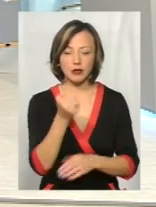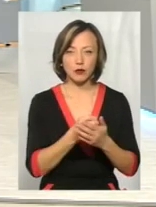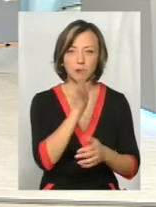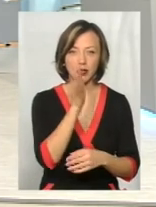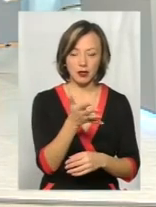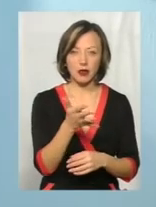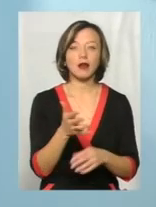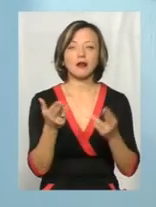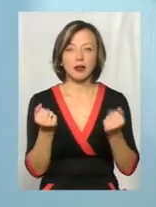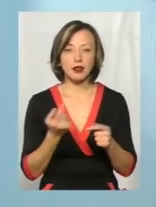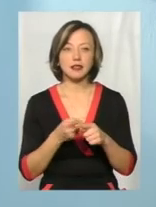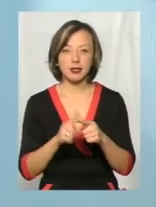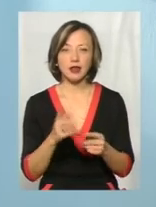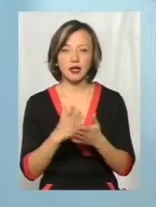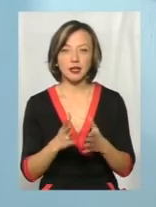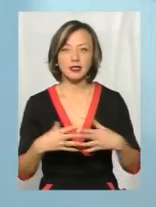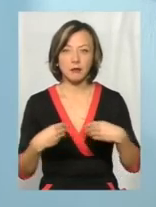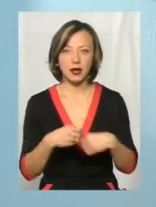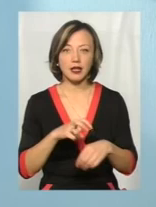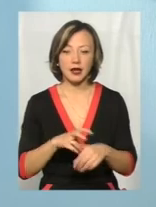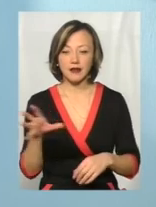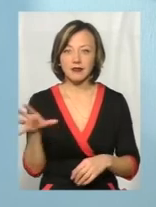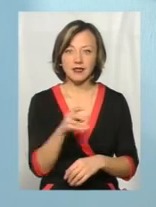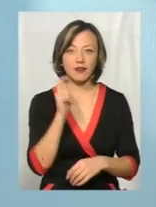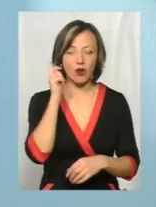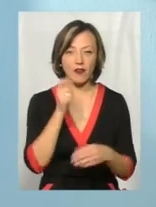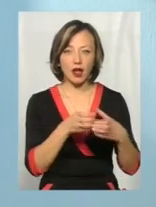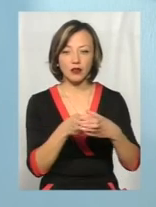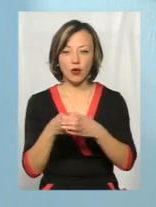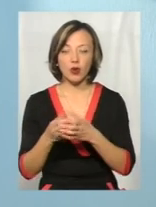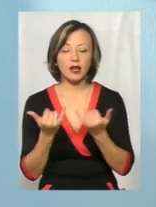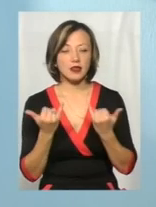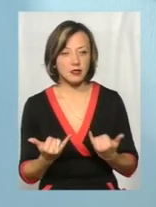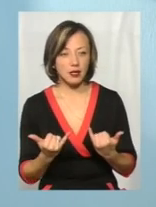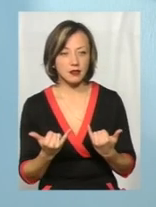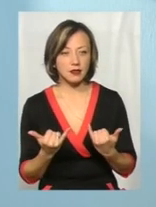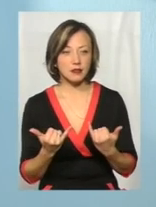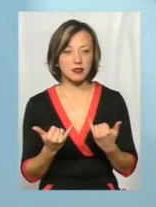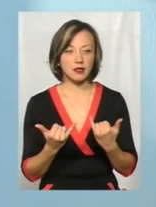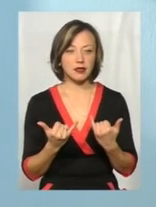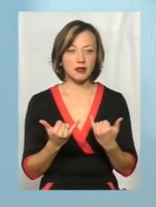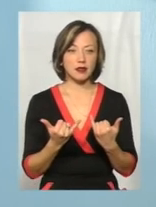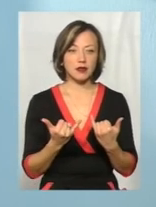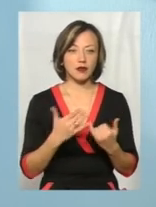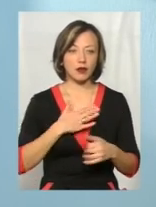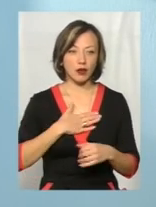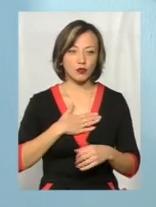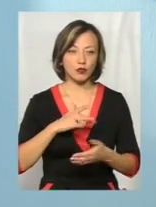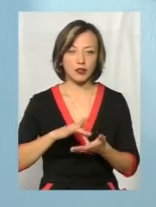років? Звичайно, це є сімейний лікар, який веде всі вікові категорії. І зараз в моєму центрі